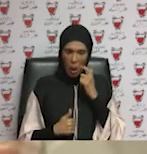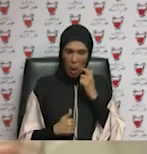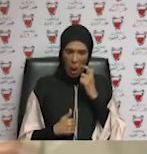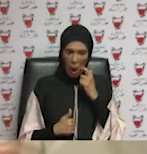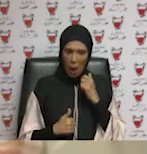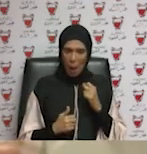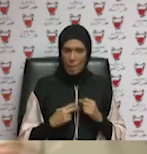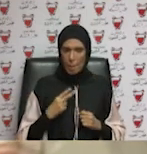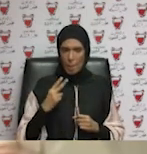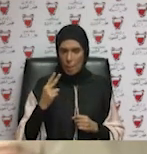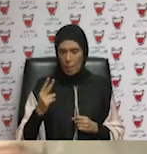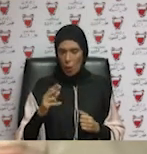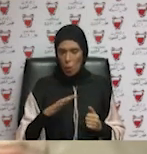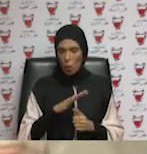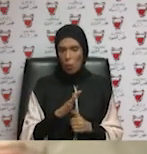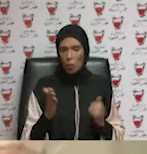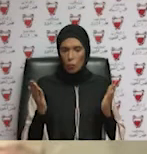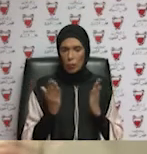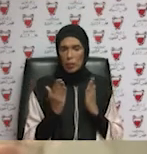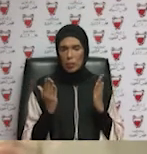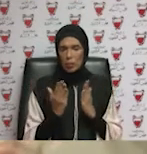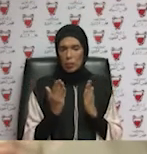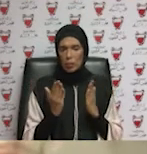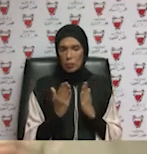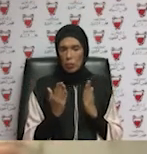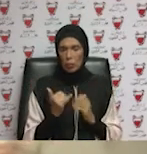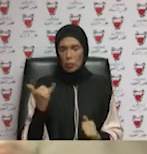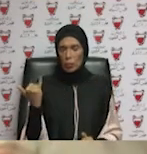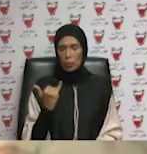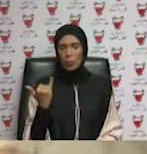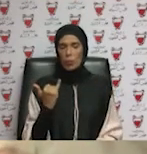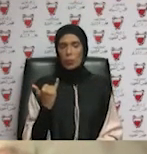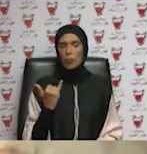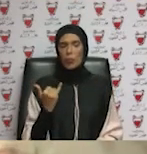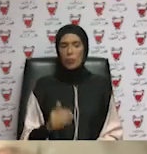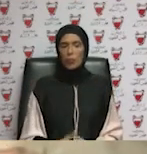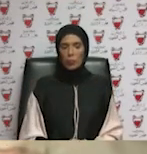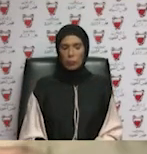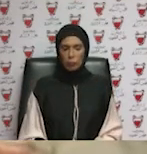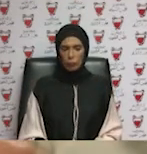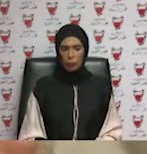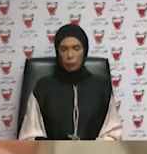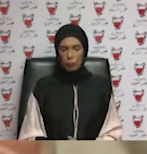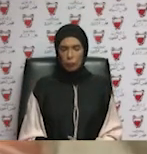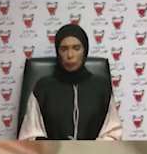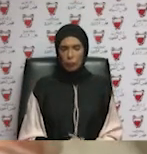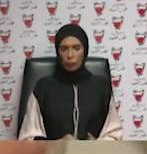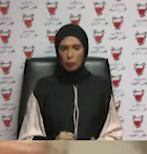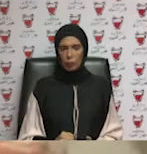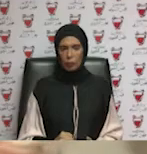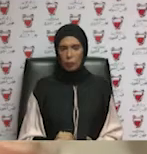ننظر فيها وندرس فيها الحساب الختامي أيضا مهمة، يجب أن تأخذ بين الاعتبار. شكرا معي رئيس.